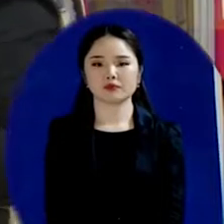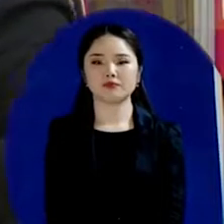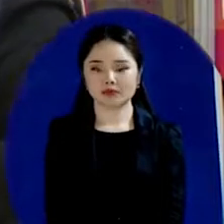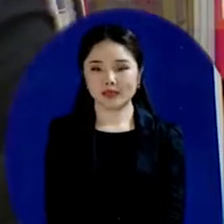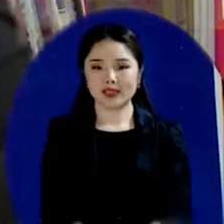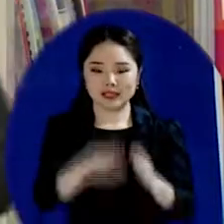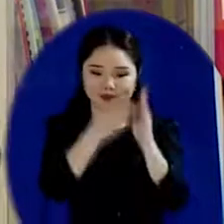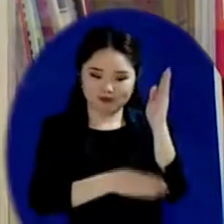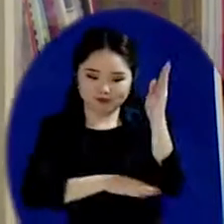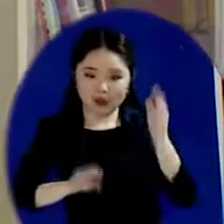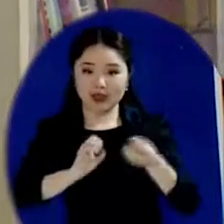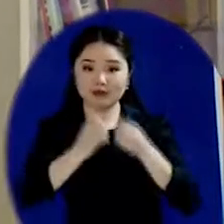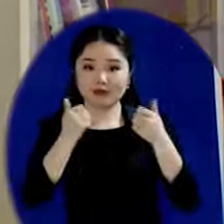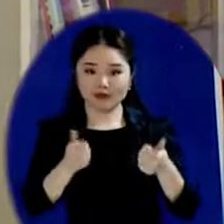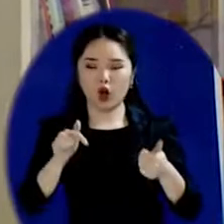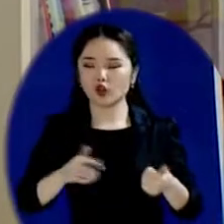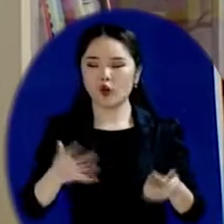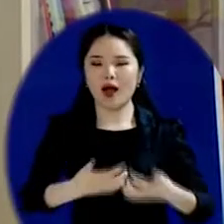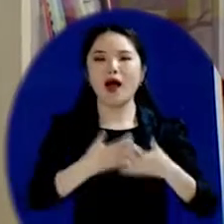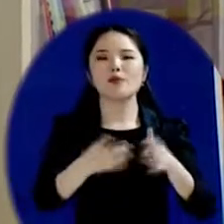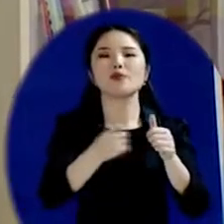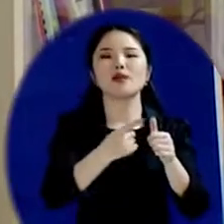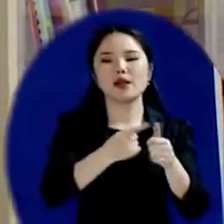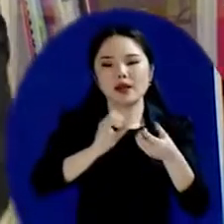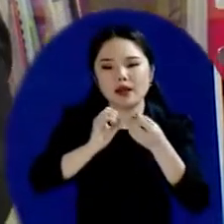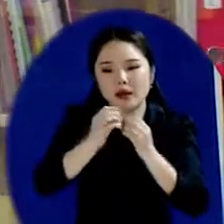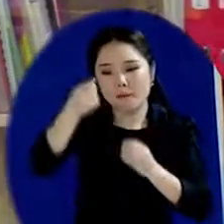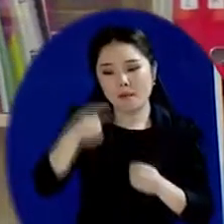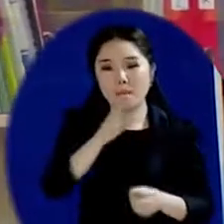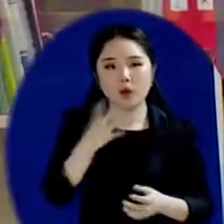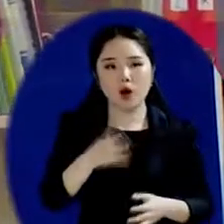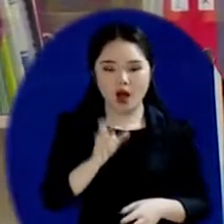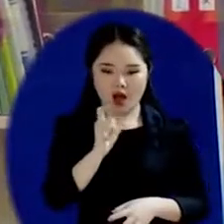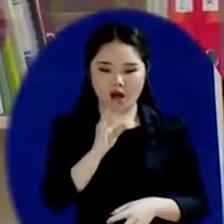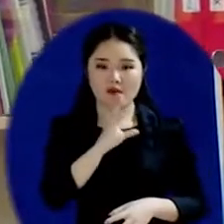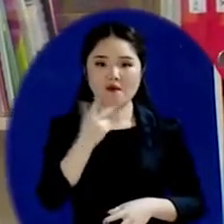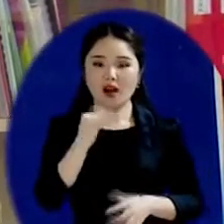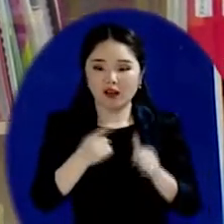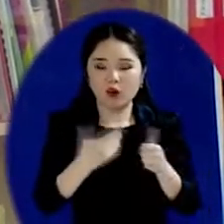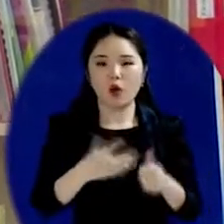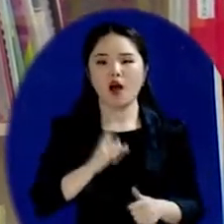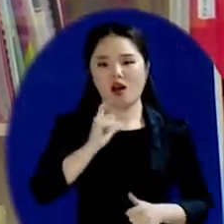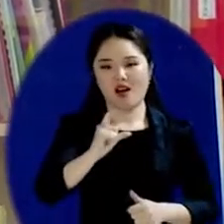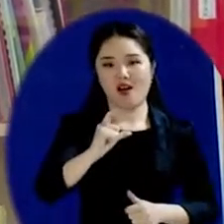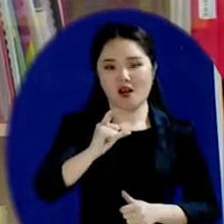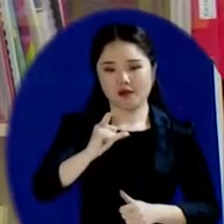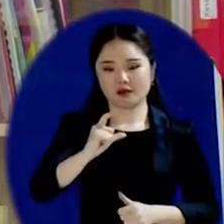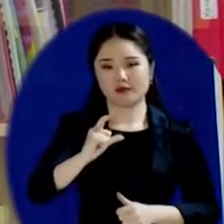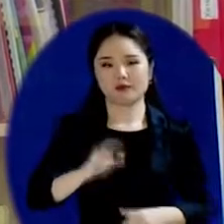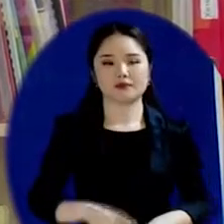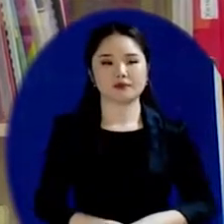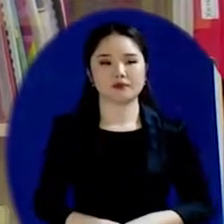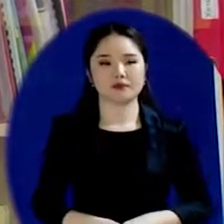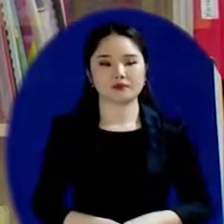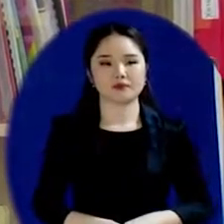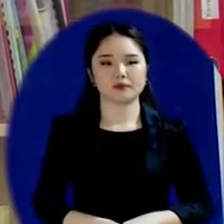За диаграма байгуулсан баг. За одоо харин амттайхан нэр хийхтэй бүгдээрээ эрвэхийг бүгдээрээ э үсгээр тэмдэглэж чи. Эрвэхээ.